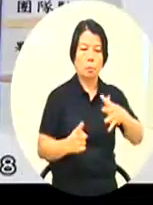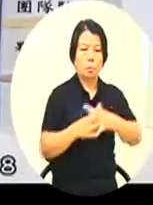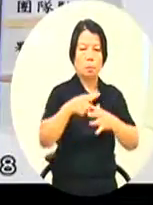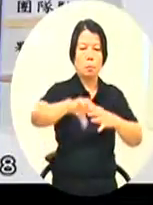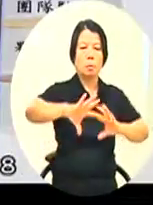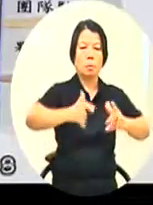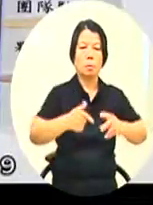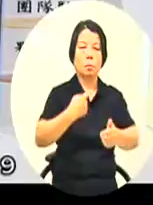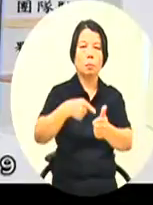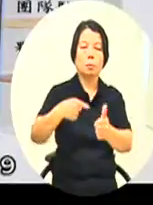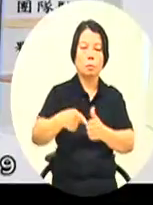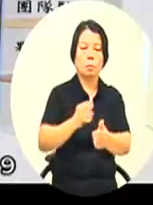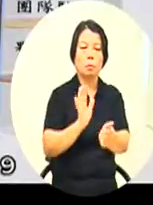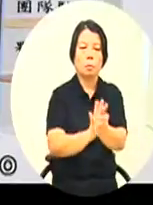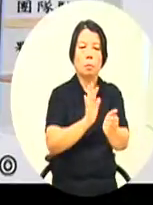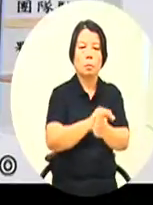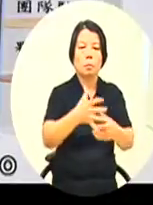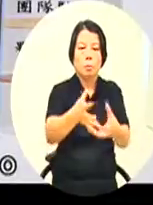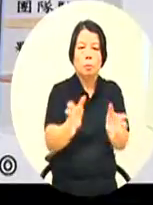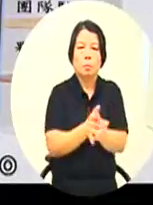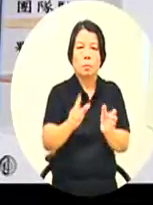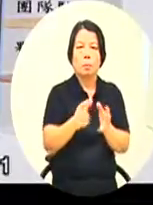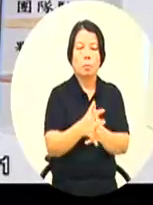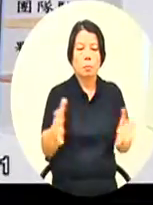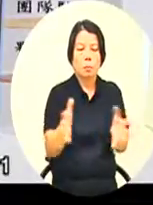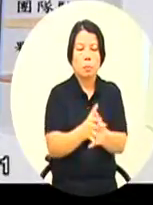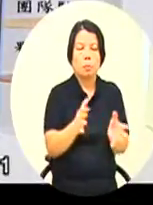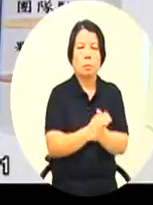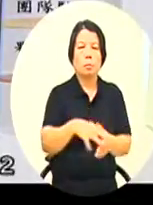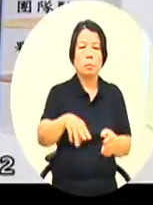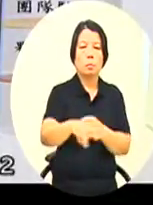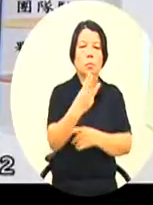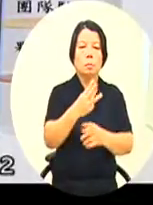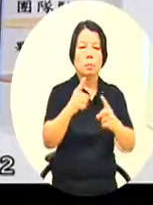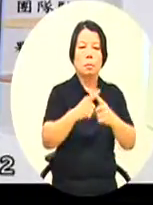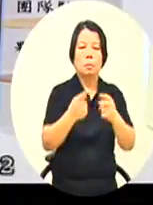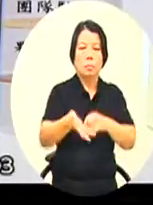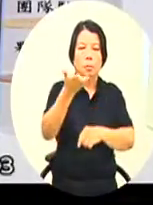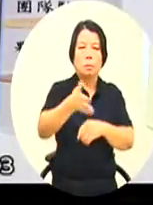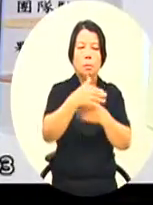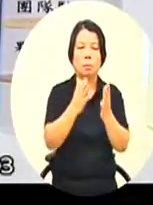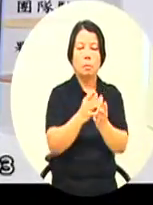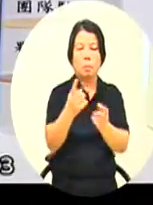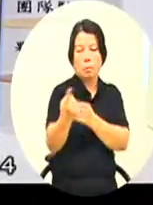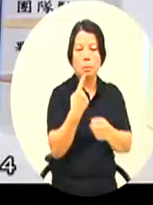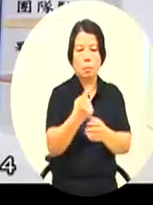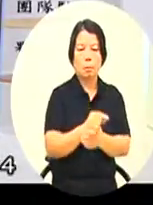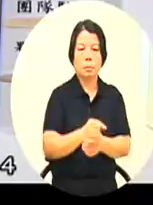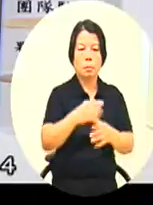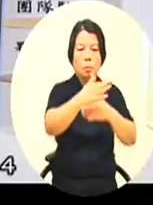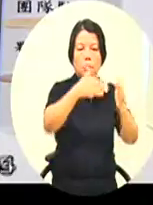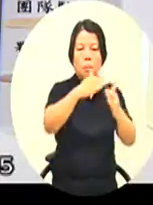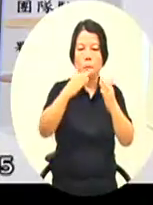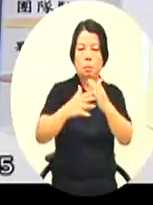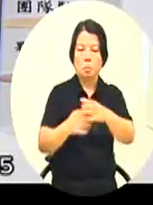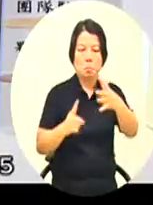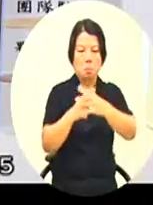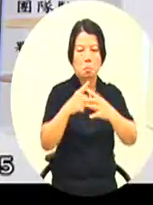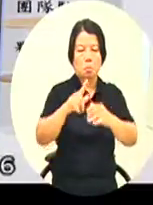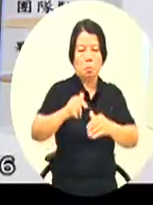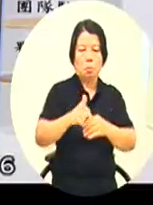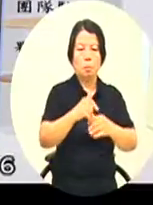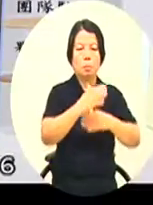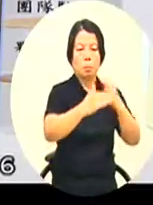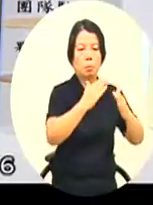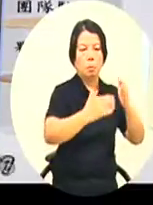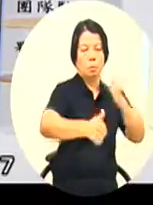教辅导团，国教辅导团的总人数呢大概超过300人以上，都是来自各级学校最优秀的老师跟校长